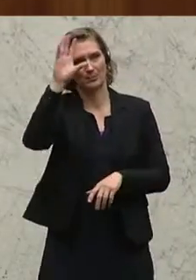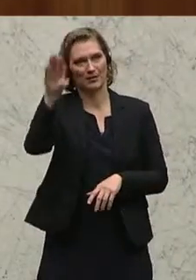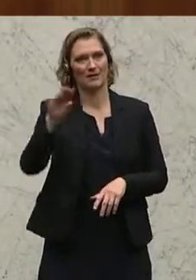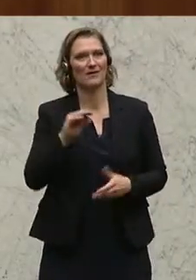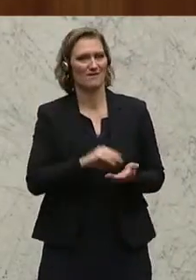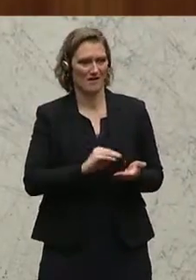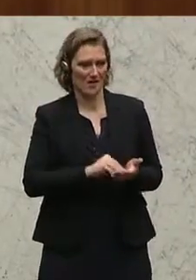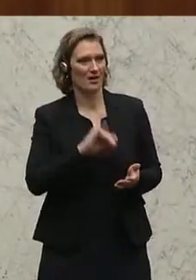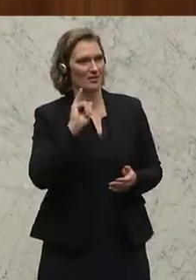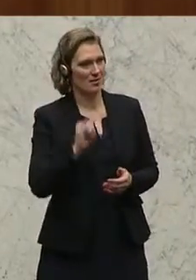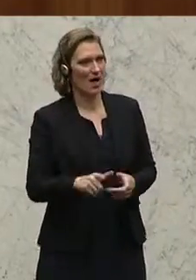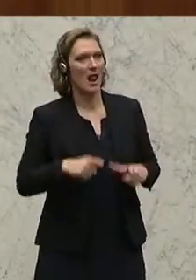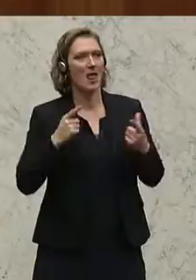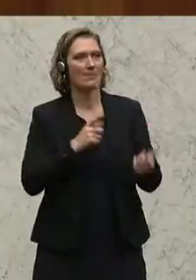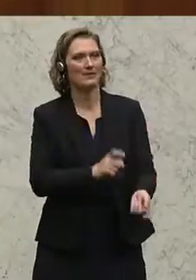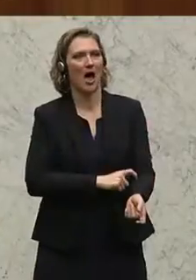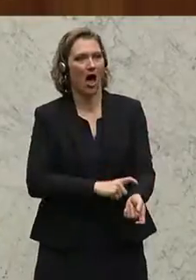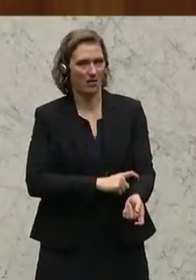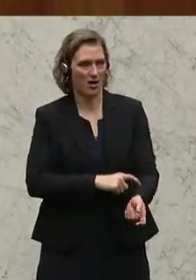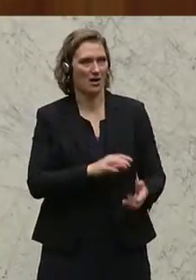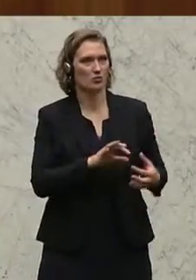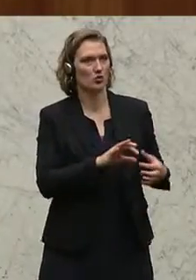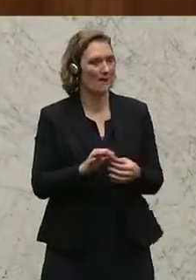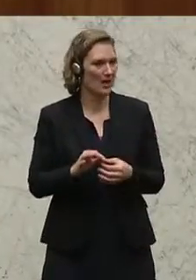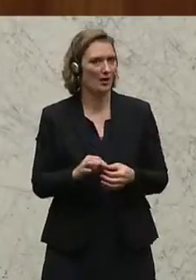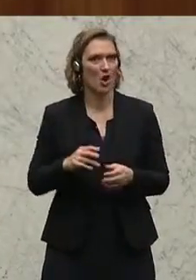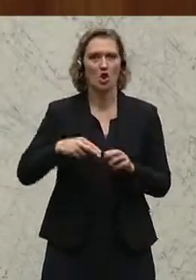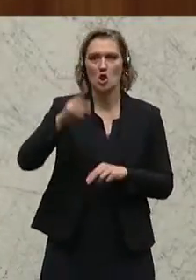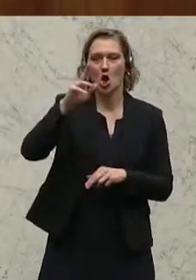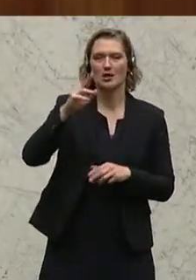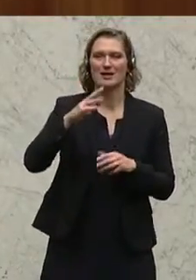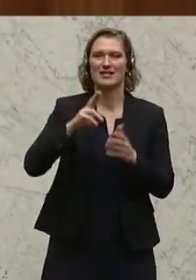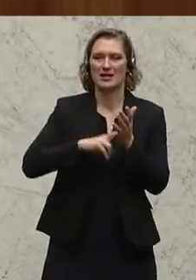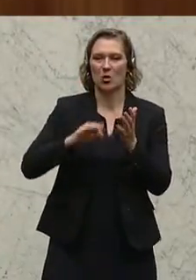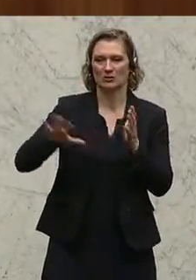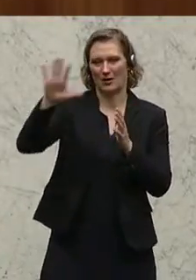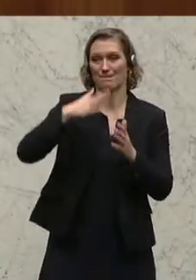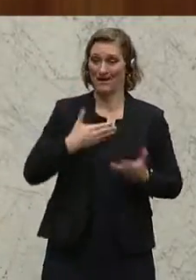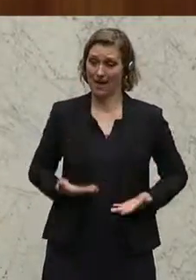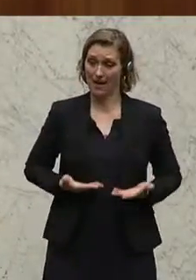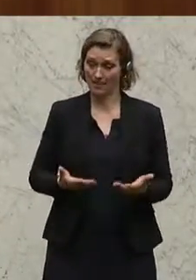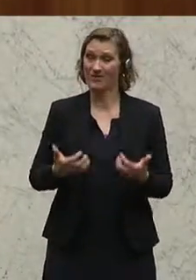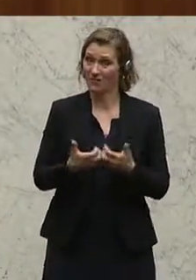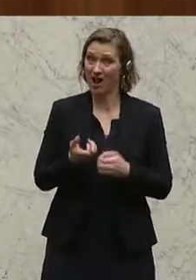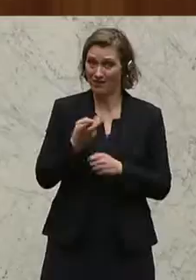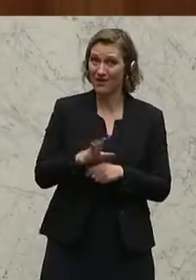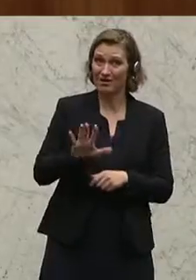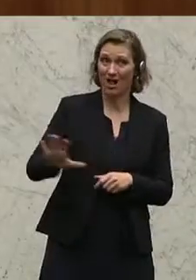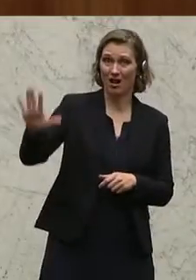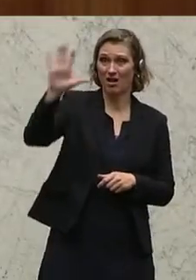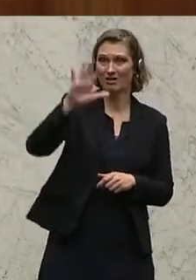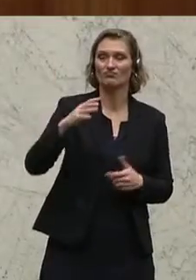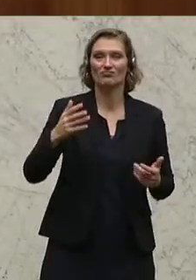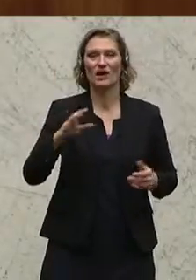einmal strapazieren. Die Lebensader, sehr geschätzter Herr Minister, im nördlichen Niederösterreich, in meiner Heimatregion, dem Waldviertel, ist